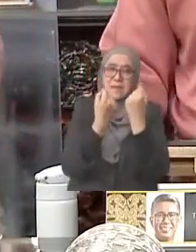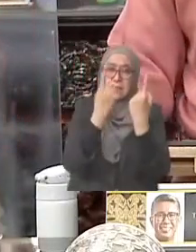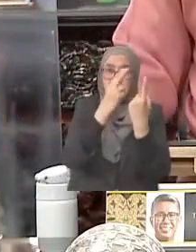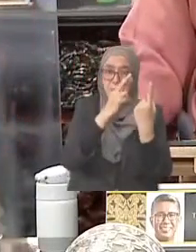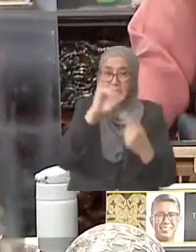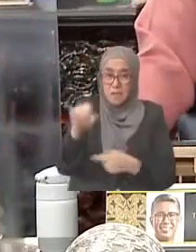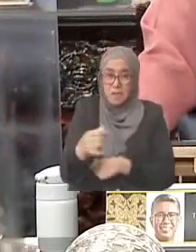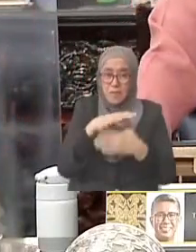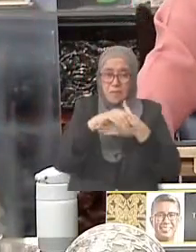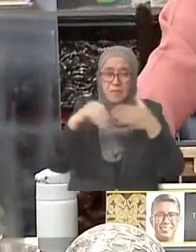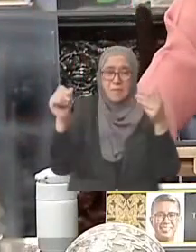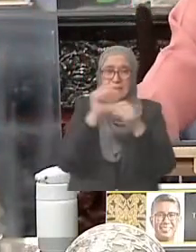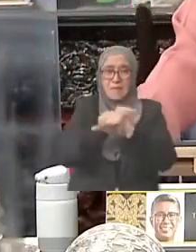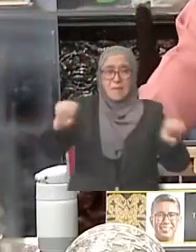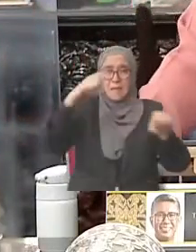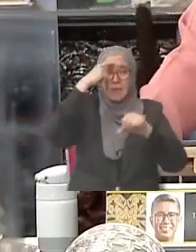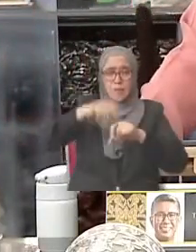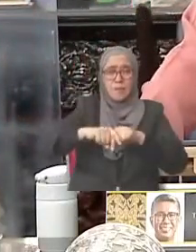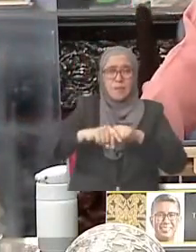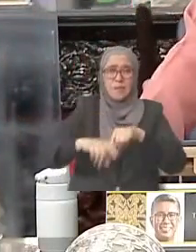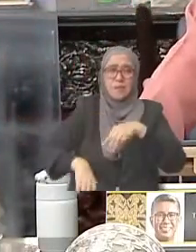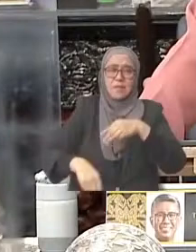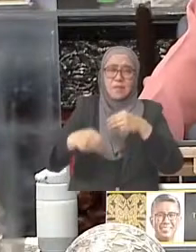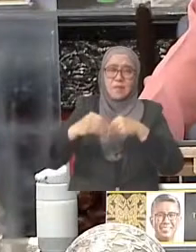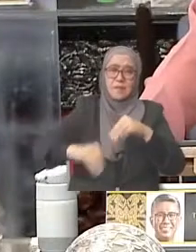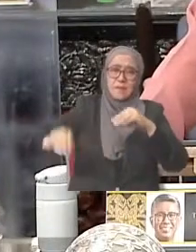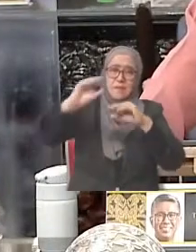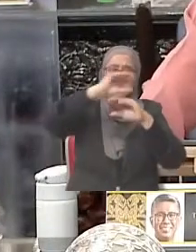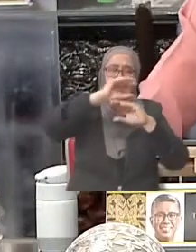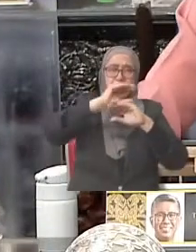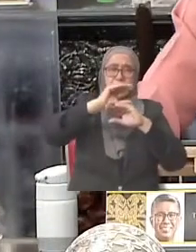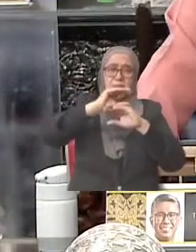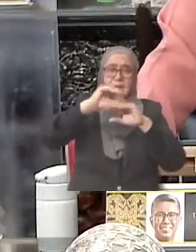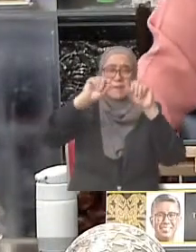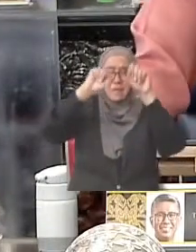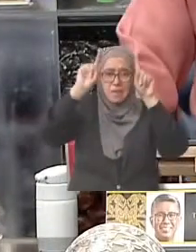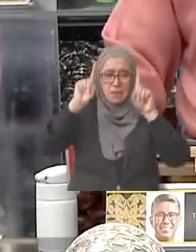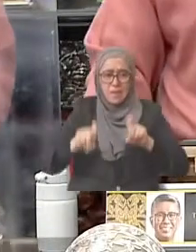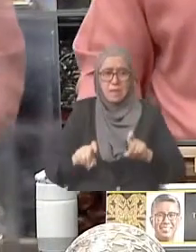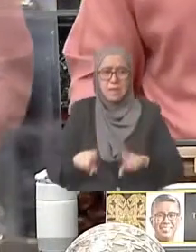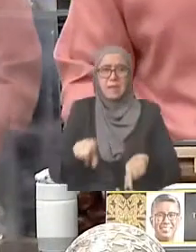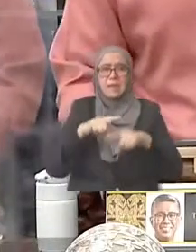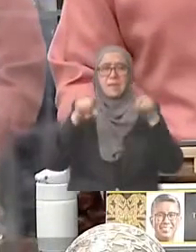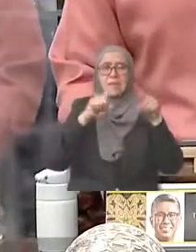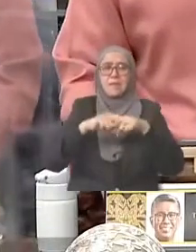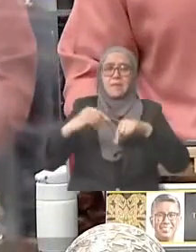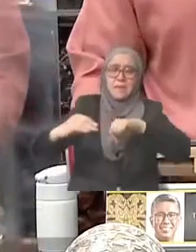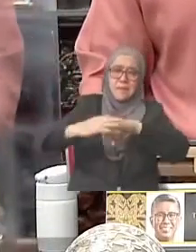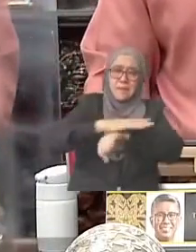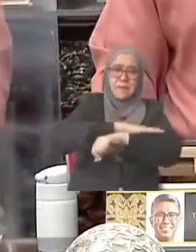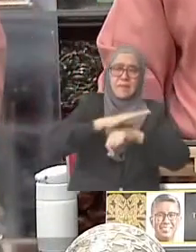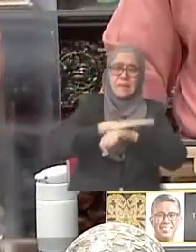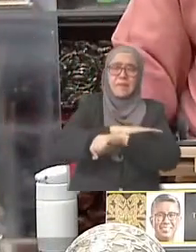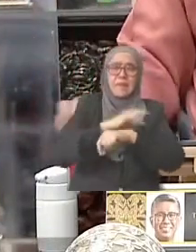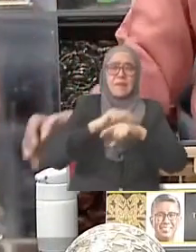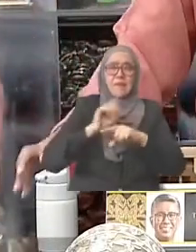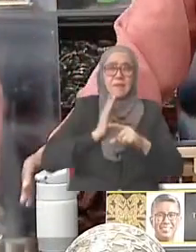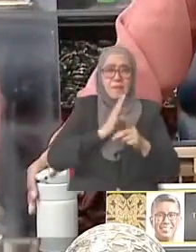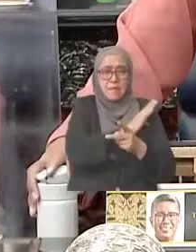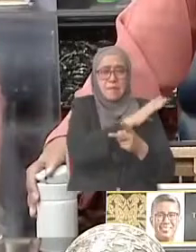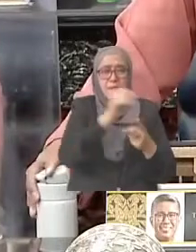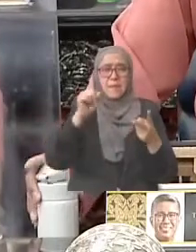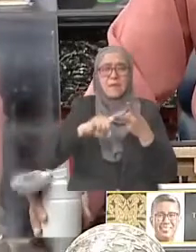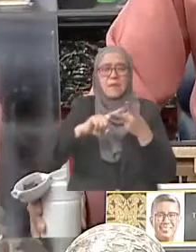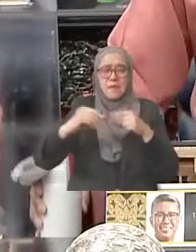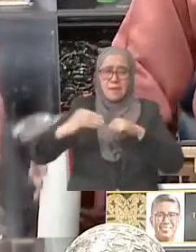disediakan sebagai subsidi ujian memogram kepada wanita bersih berikut tinggi dan melaksanakan ujian saringan cancel suffix kepada